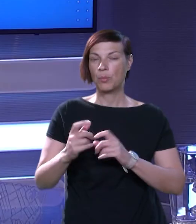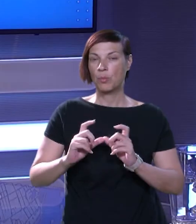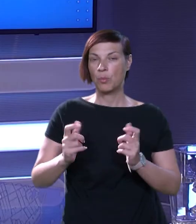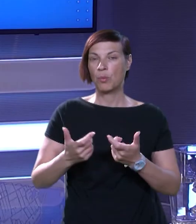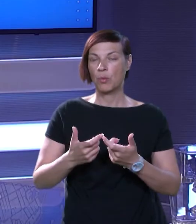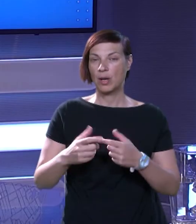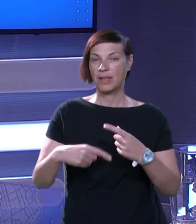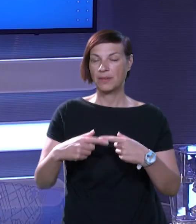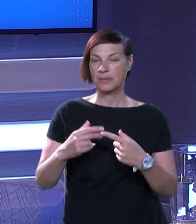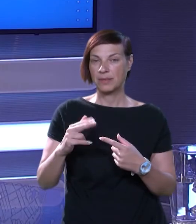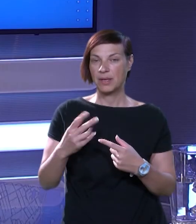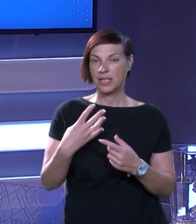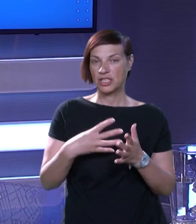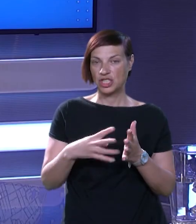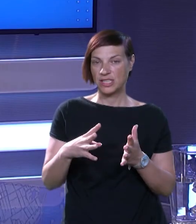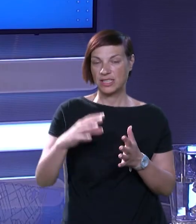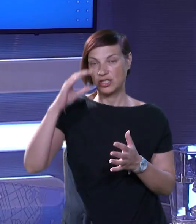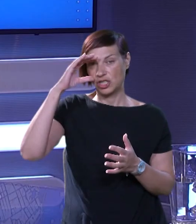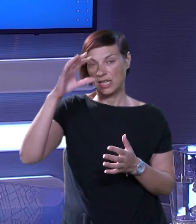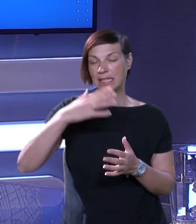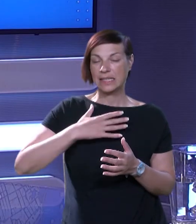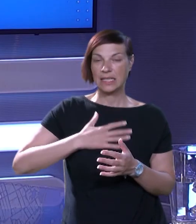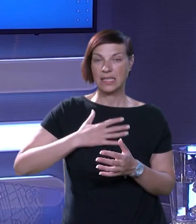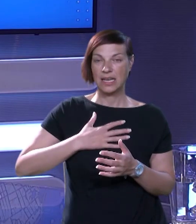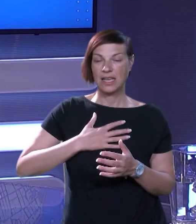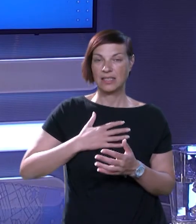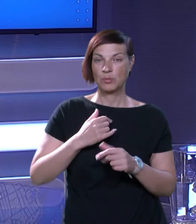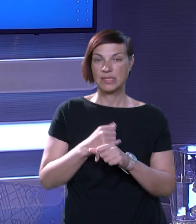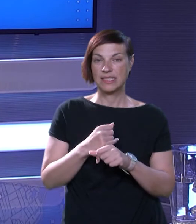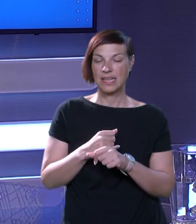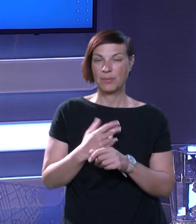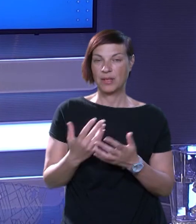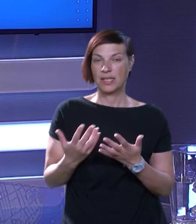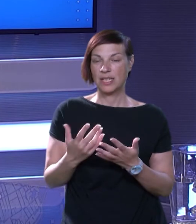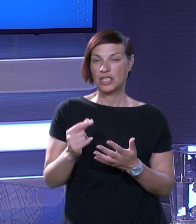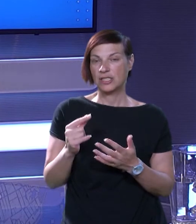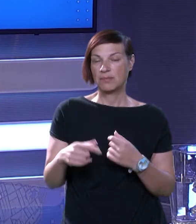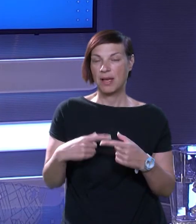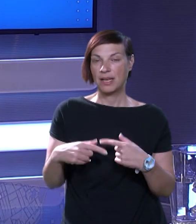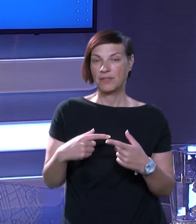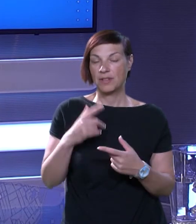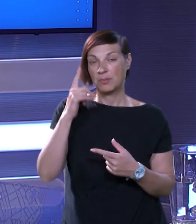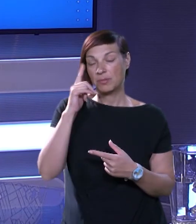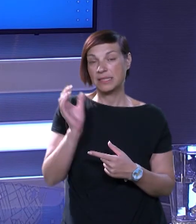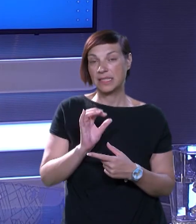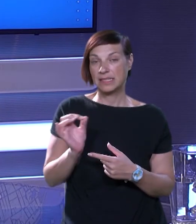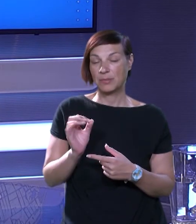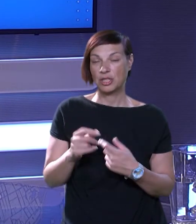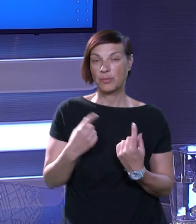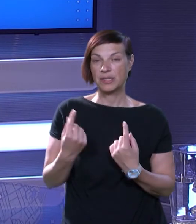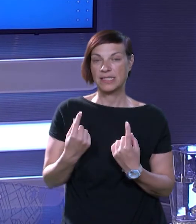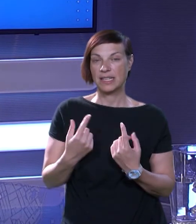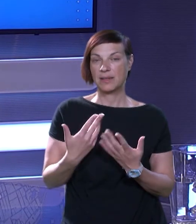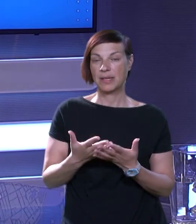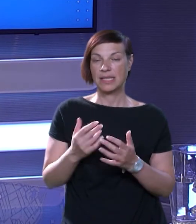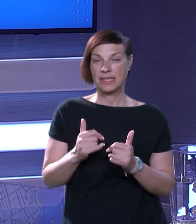imali 4000 gledatelja. Znači, nadamo se ipak napraviti nešto s tim malim filmom. Mislim da smo ga dobro